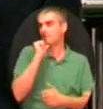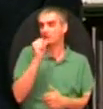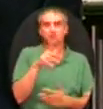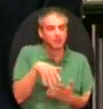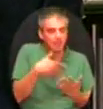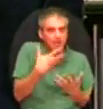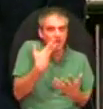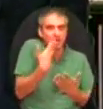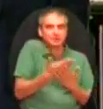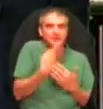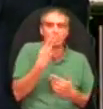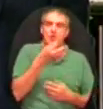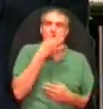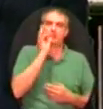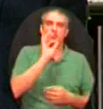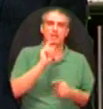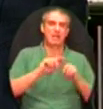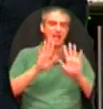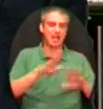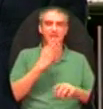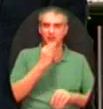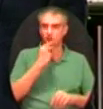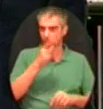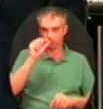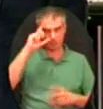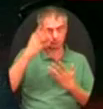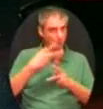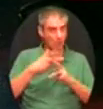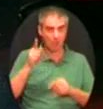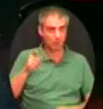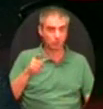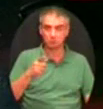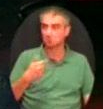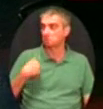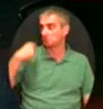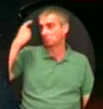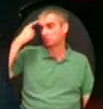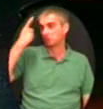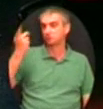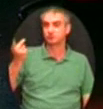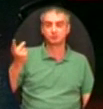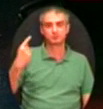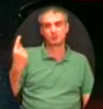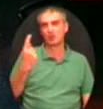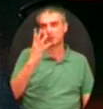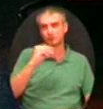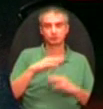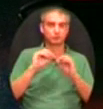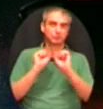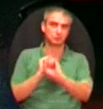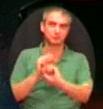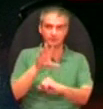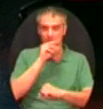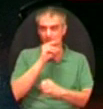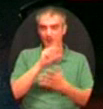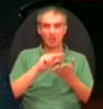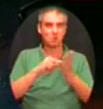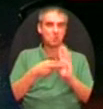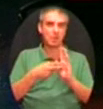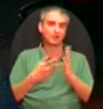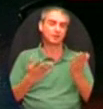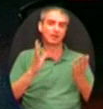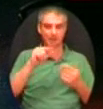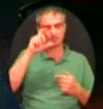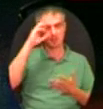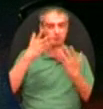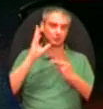ההצהרות המקוממות האנטישמיות של אבו מאזן, אתה אומר זה לא רק אבו מאזן? אני חושב שהוא, לכל אחד יש בייס, נכון? אתם פה מדברים על פוליטיקה, אז